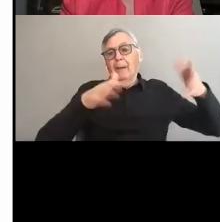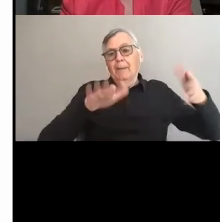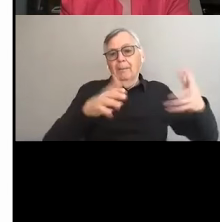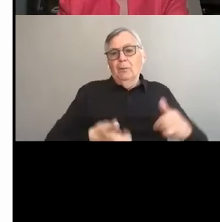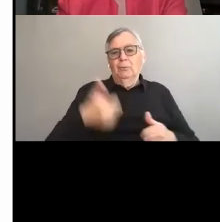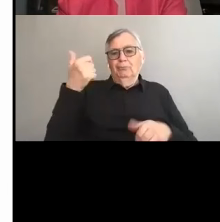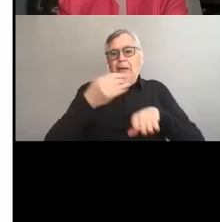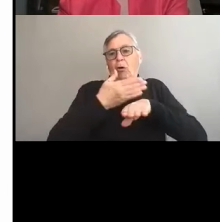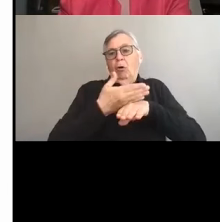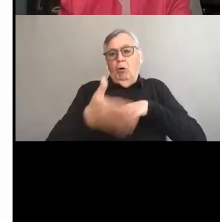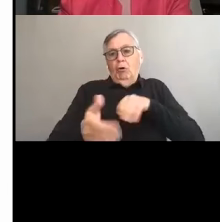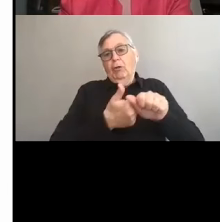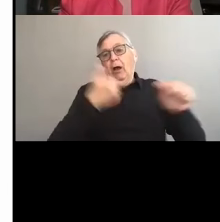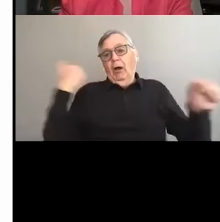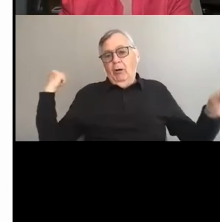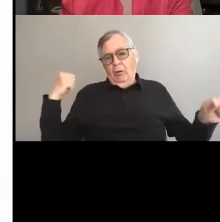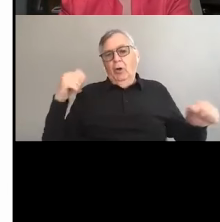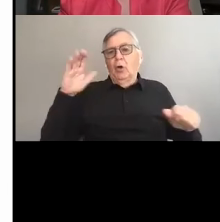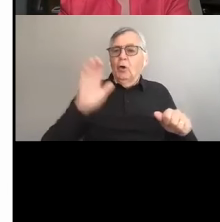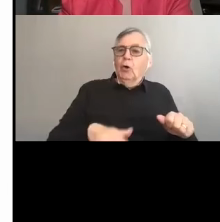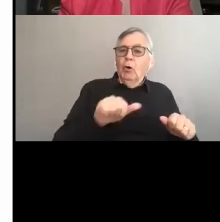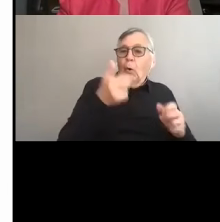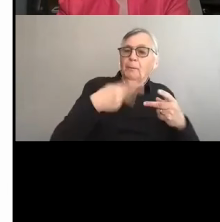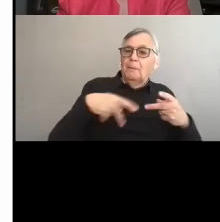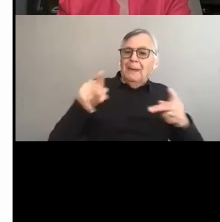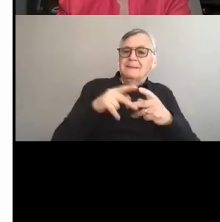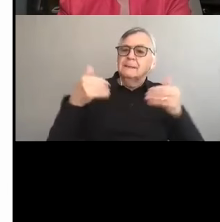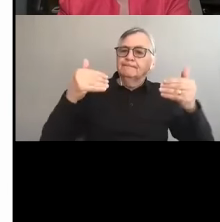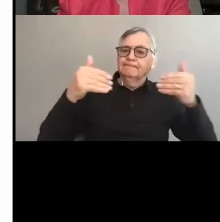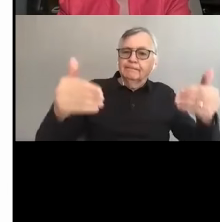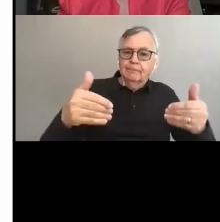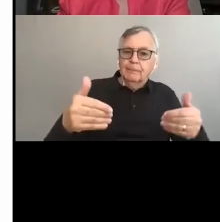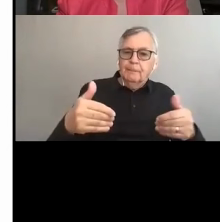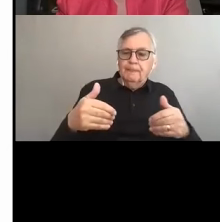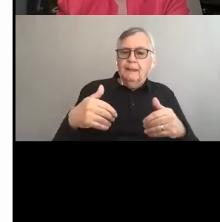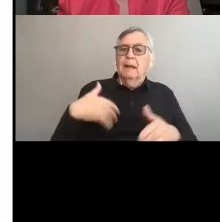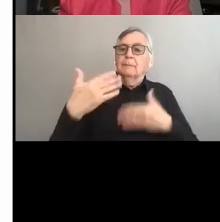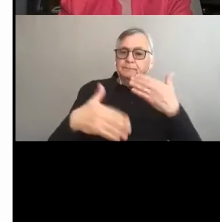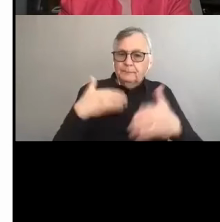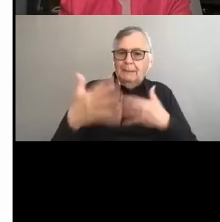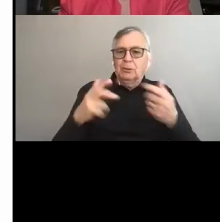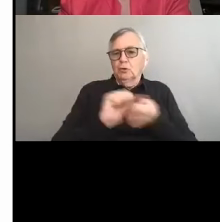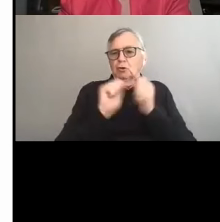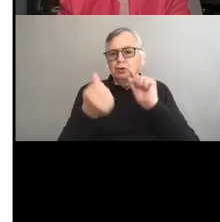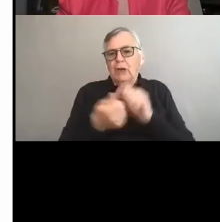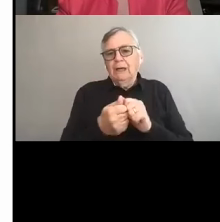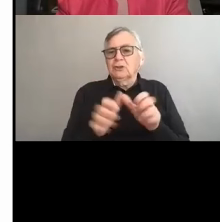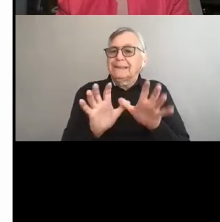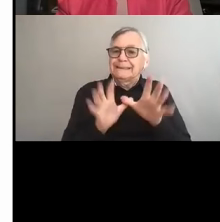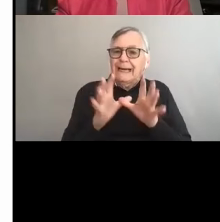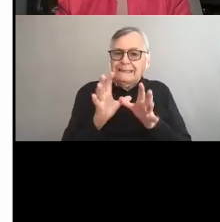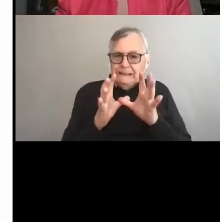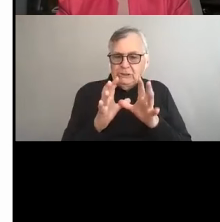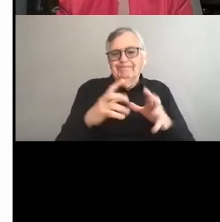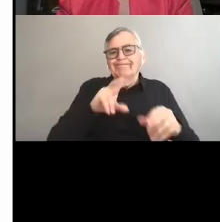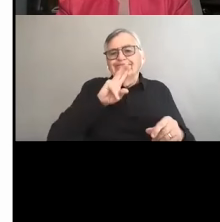puis sont très en retard dans leur épidémie, contrairement aux autres pays. Ils se sont rattrapés par la suite parce qu'ils ont changé leur stratégie en